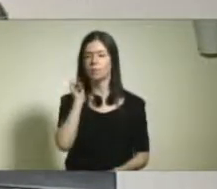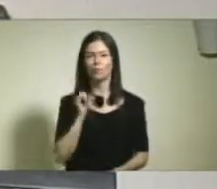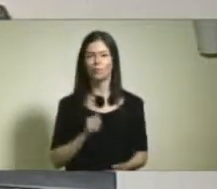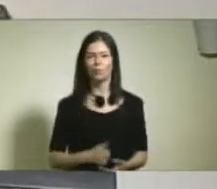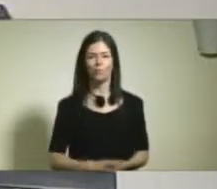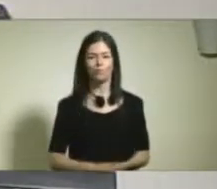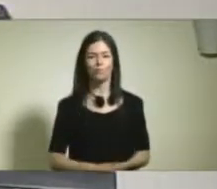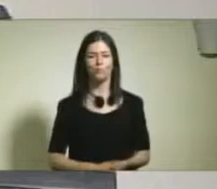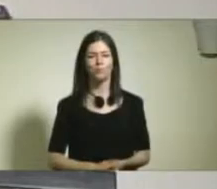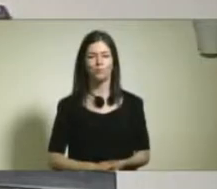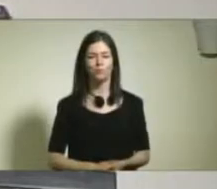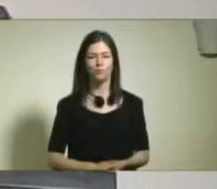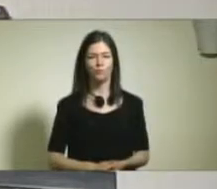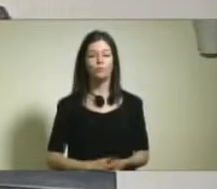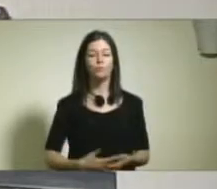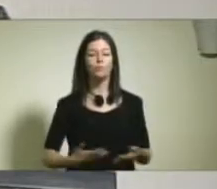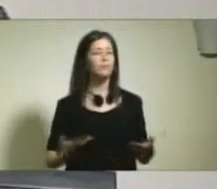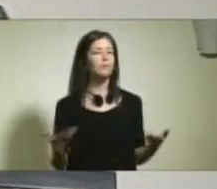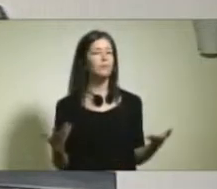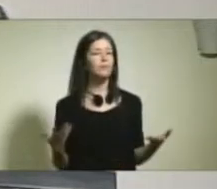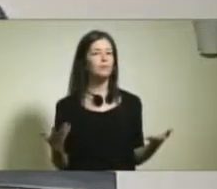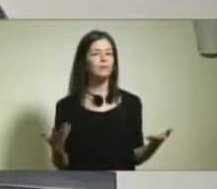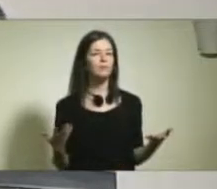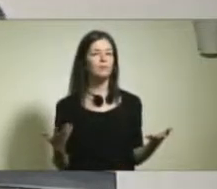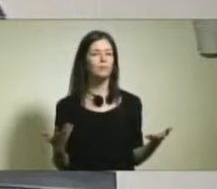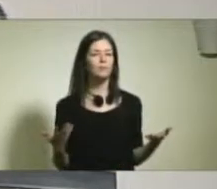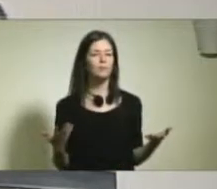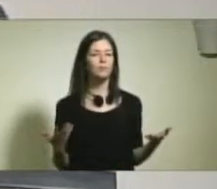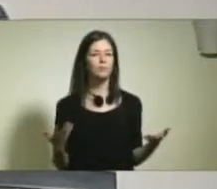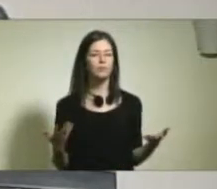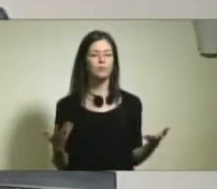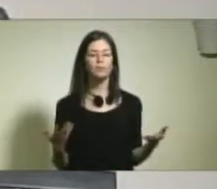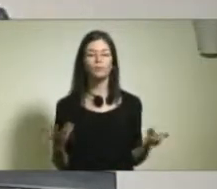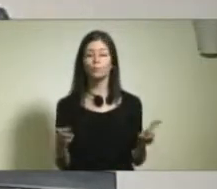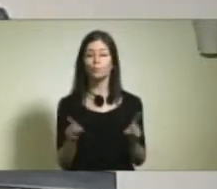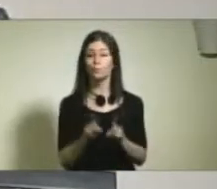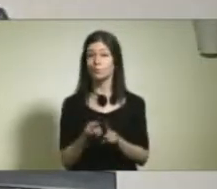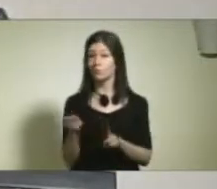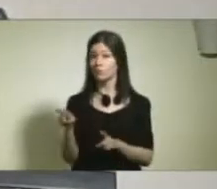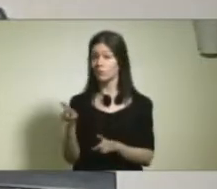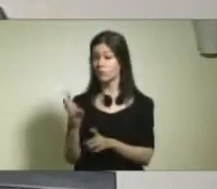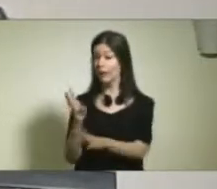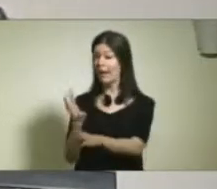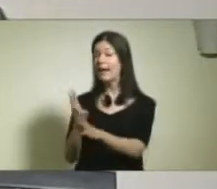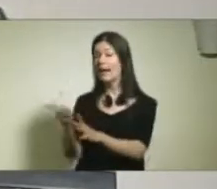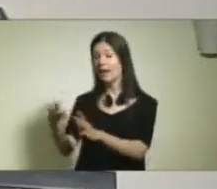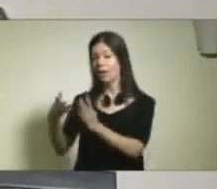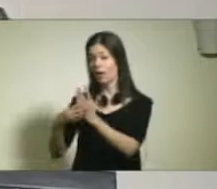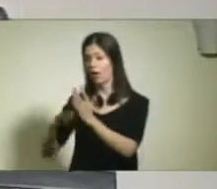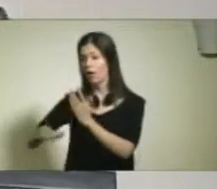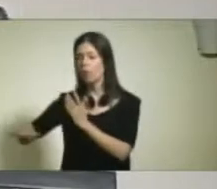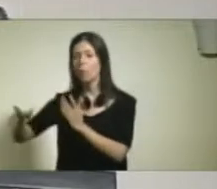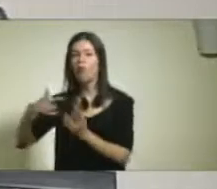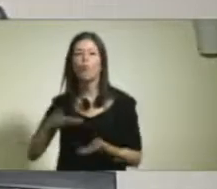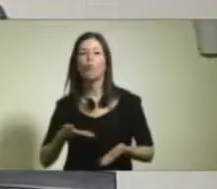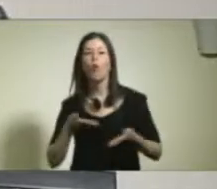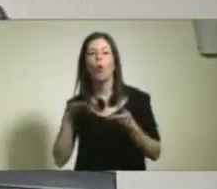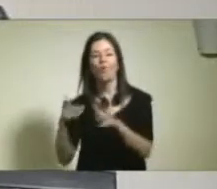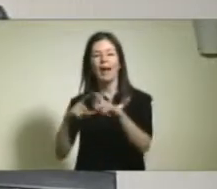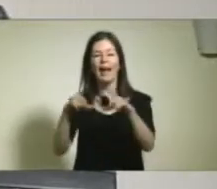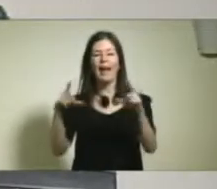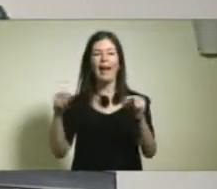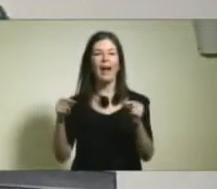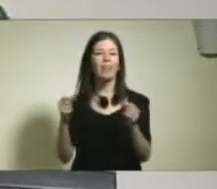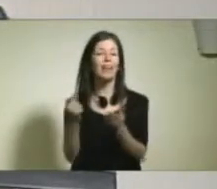Alors, on offre aussi à ces clients des cartes de crédit simples, sans découvert,